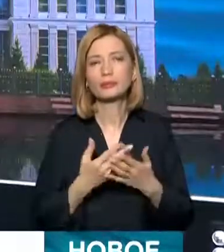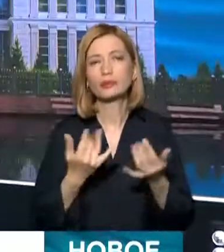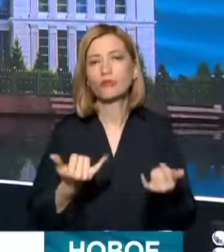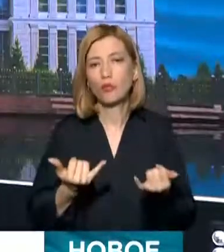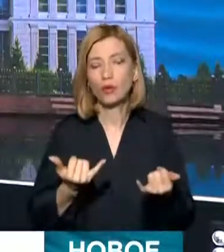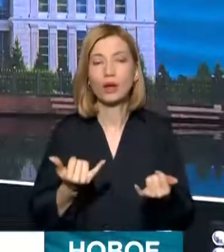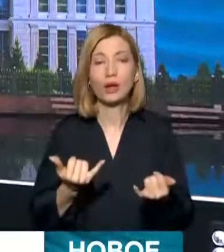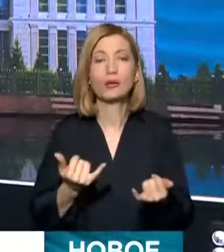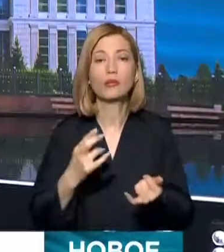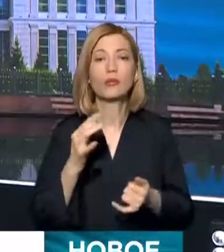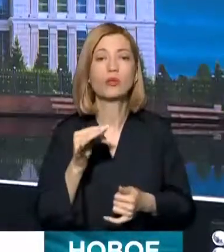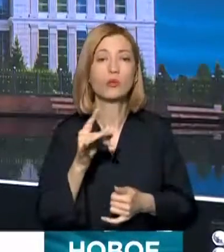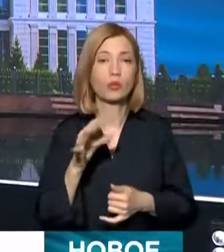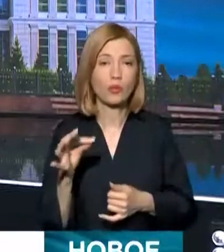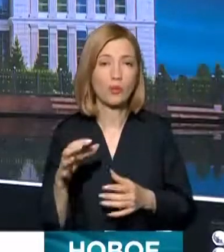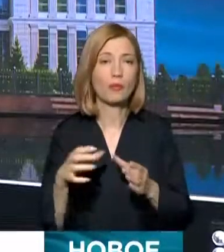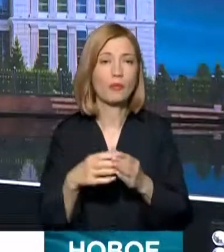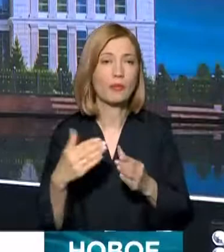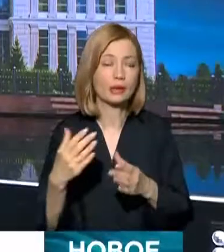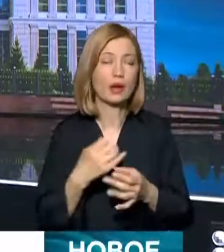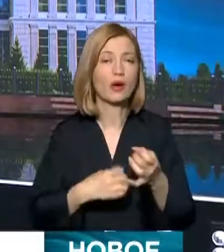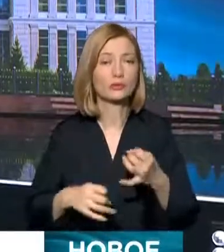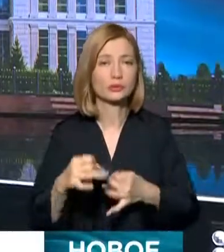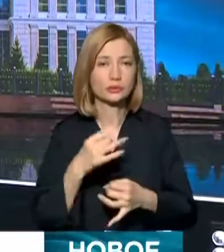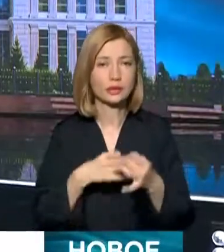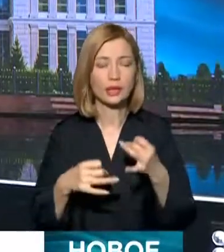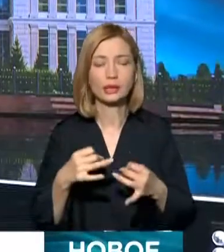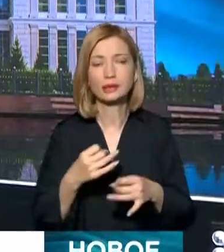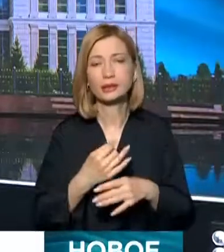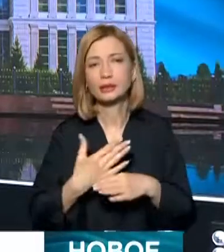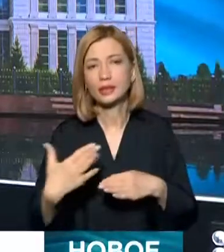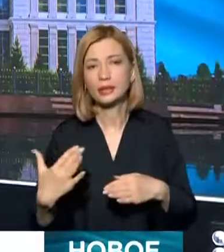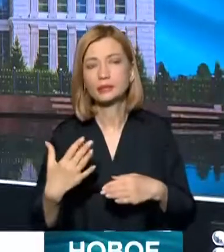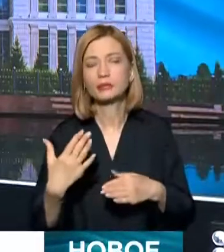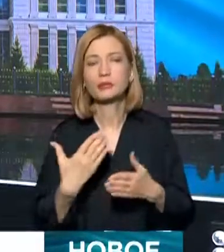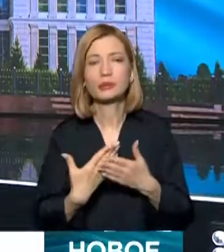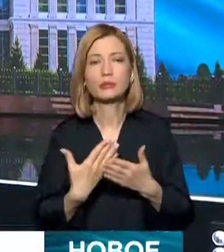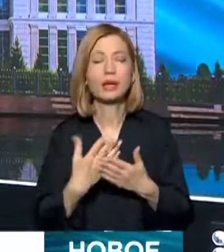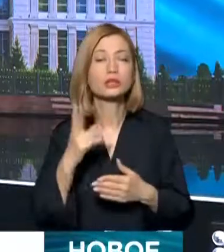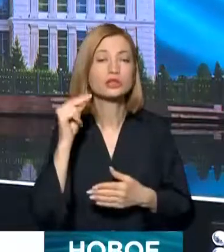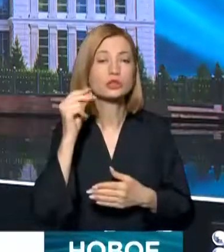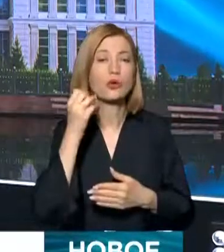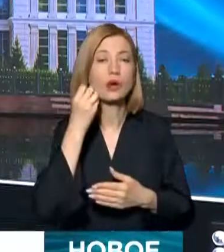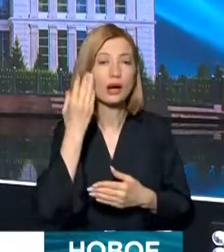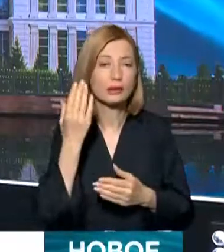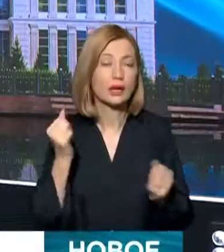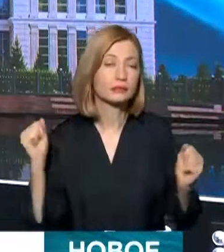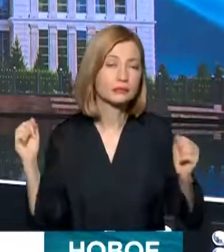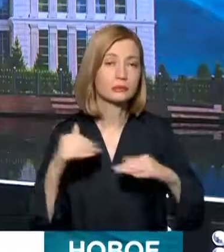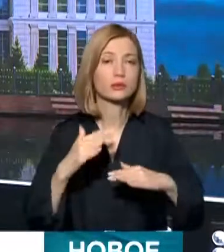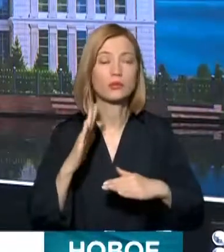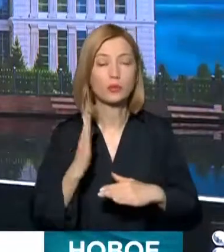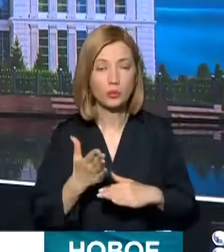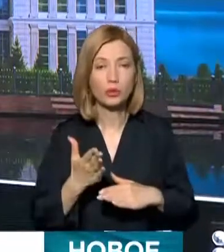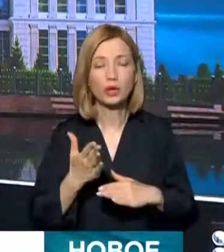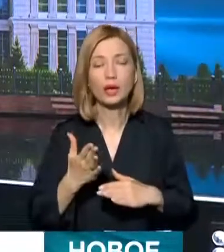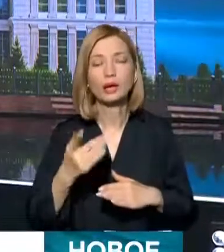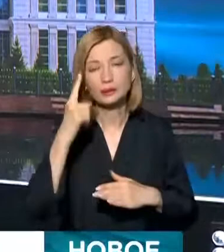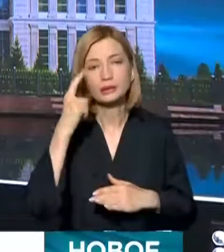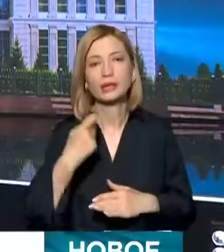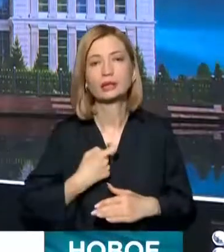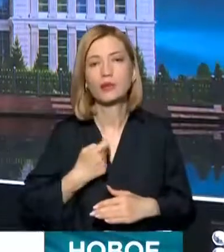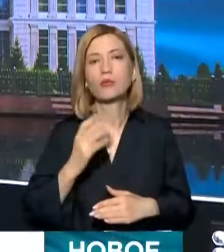руководство, бюро партии обсуждает этот вопрос. И когда будет дата съезда известна, то есть нам об этом объявят. Угу.